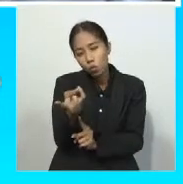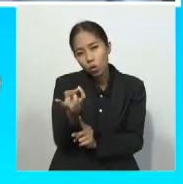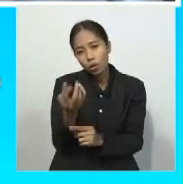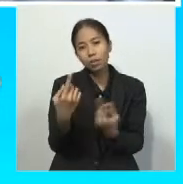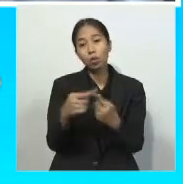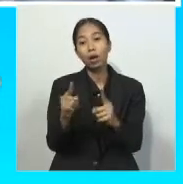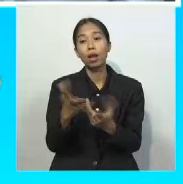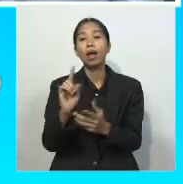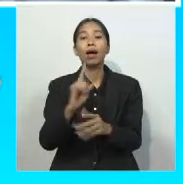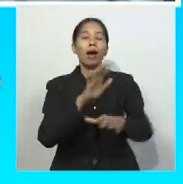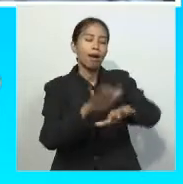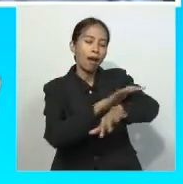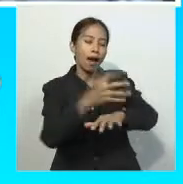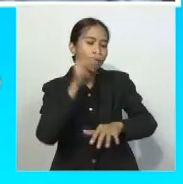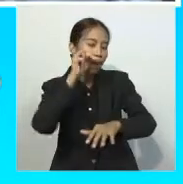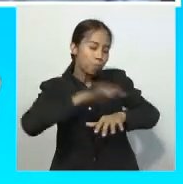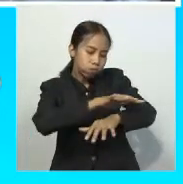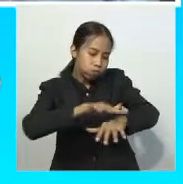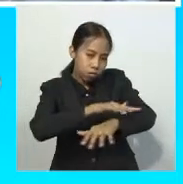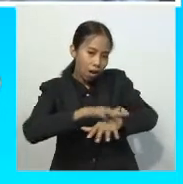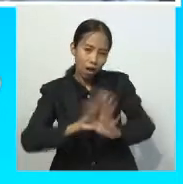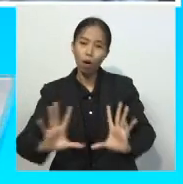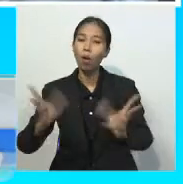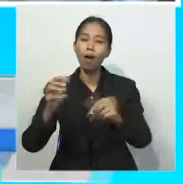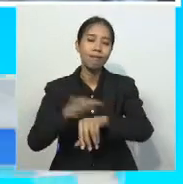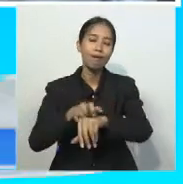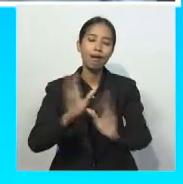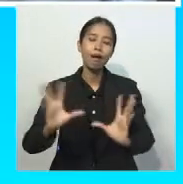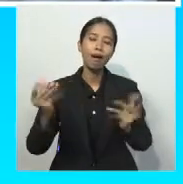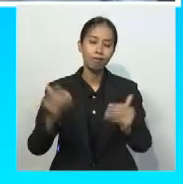วกนี้ก็ไม่ยากเพียงแต่ล้างออกก็หายได้ปกติครับ